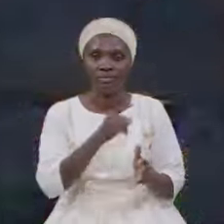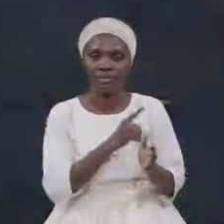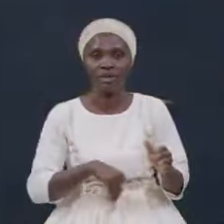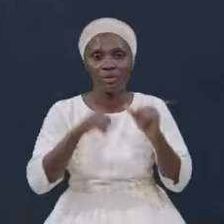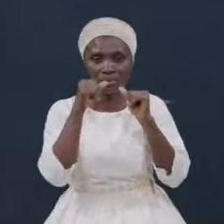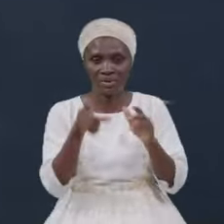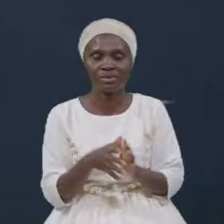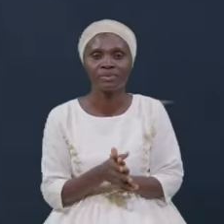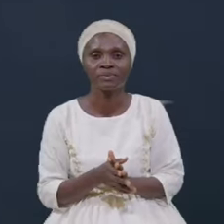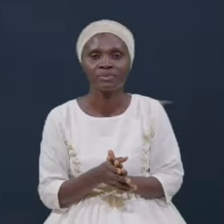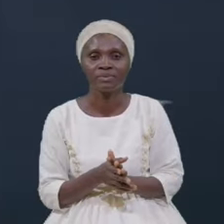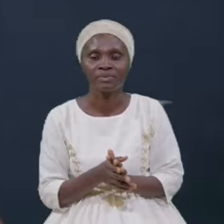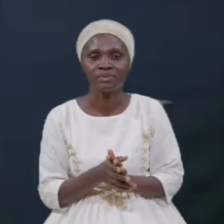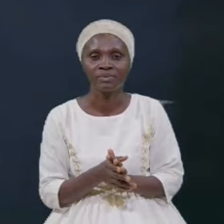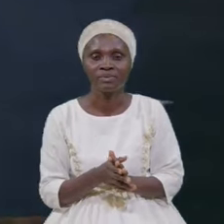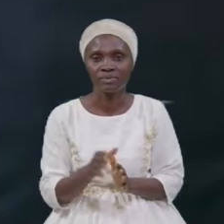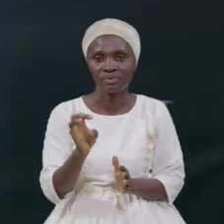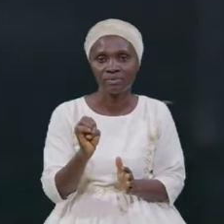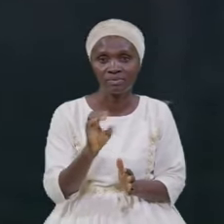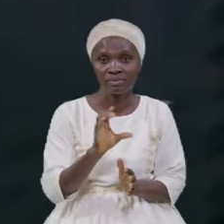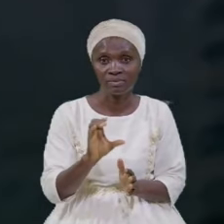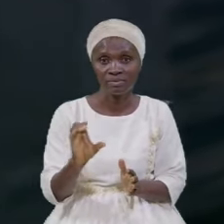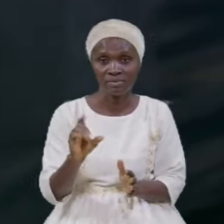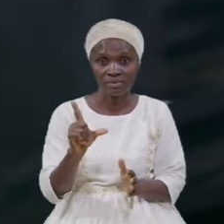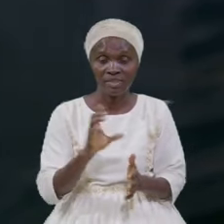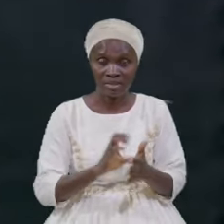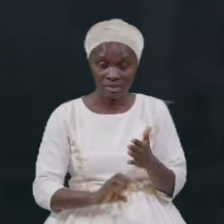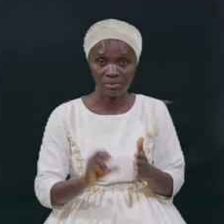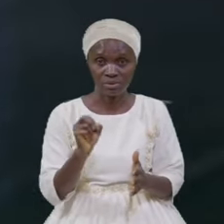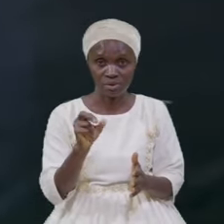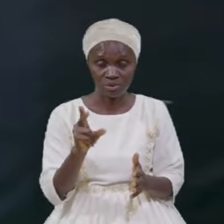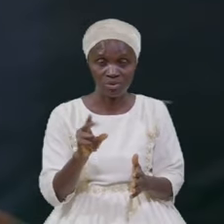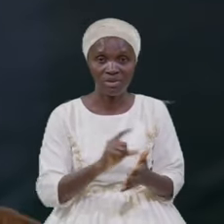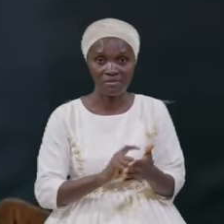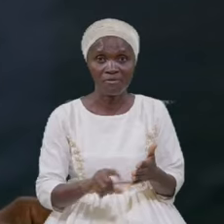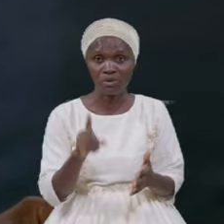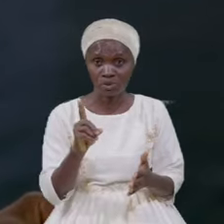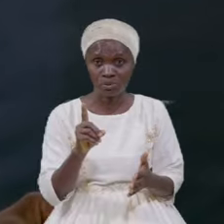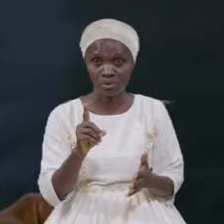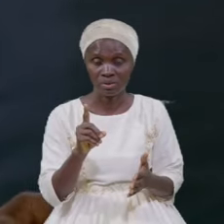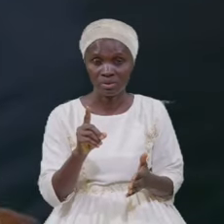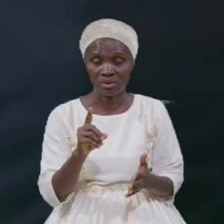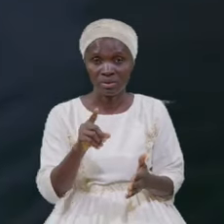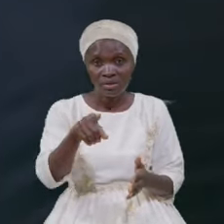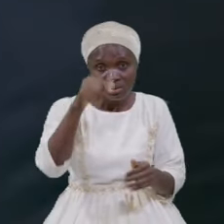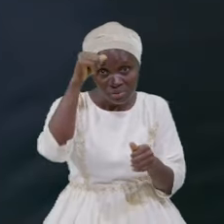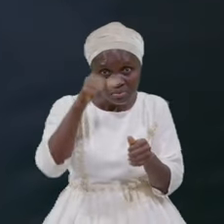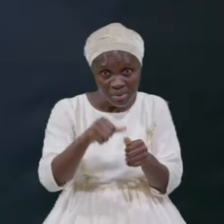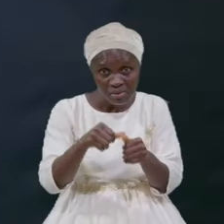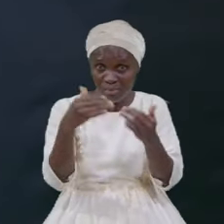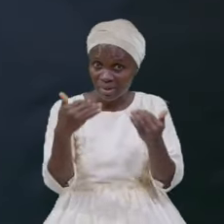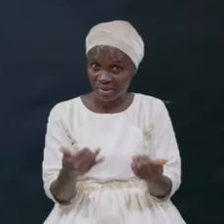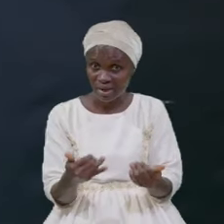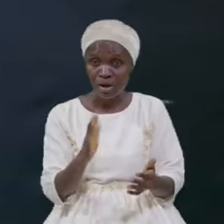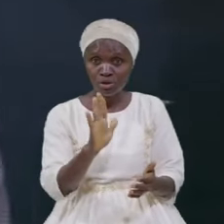Ecclésiaste chapitre 12. Lisons à partir du verset 3. Louis II. Mais souviens-toi de ton Créateur pendant